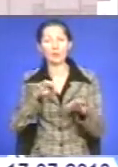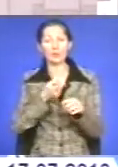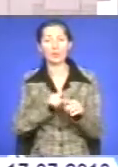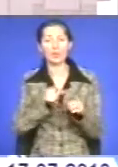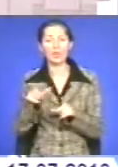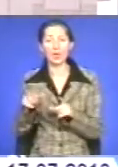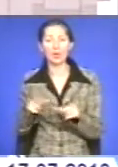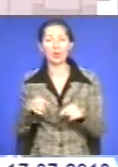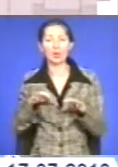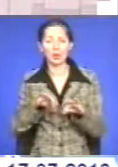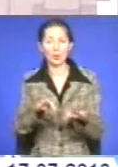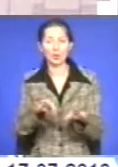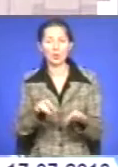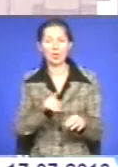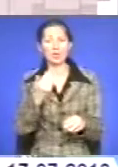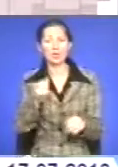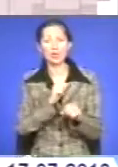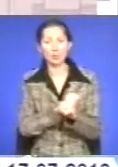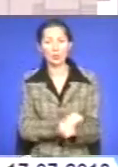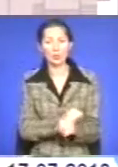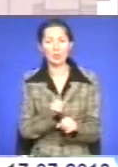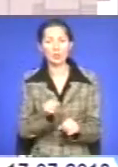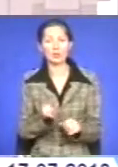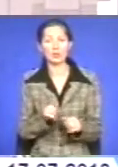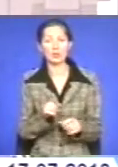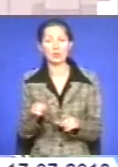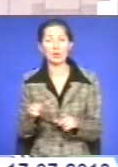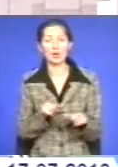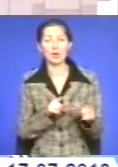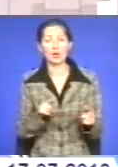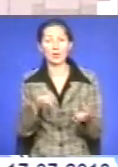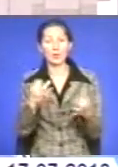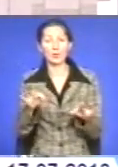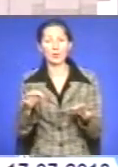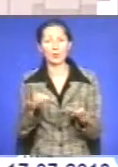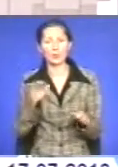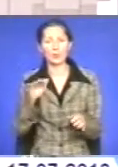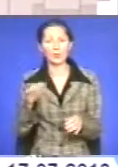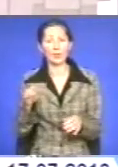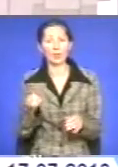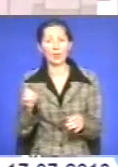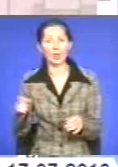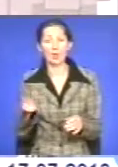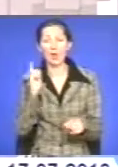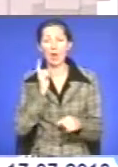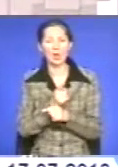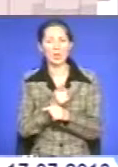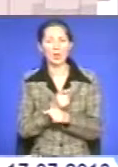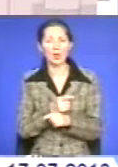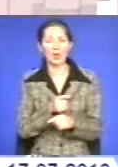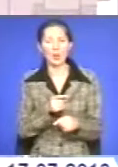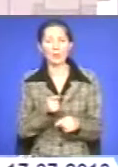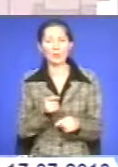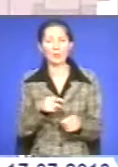частині, чи вони зупинилися і надають перевагу в русі пішоходам. Категорично забороняється переходити проїзну частину поза